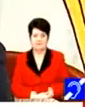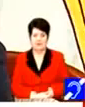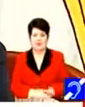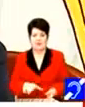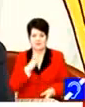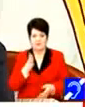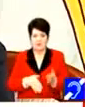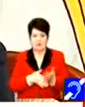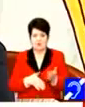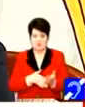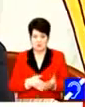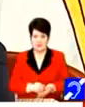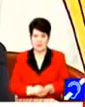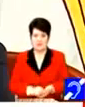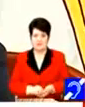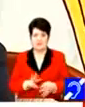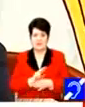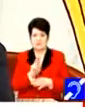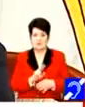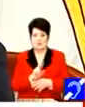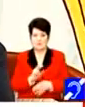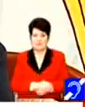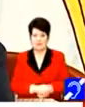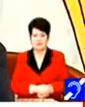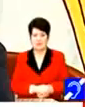Ne vor ajuta să instruim